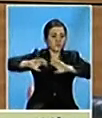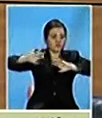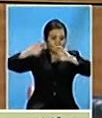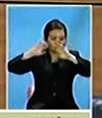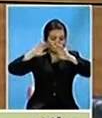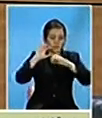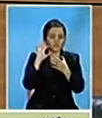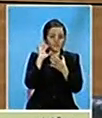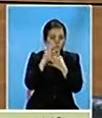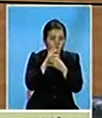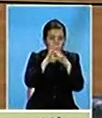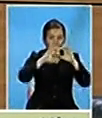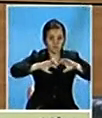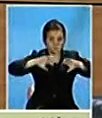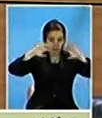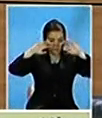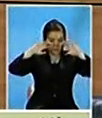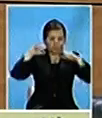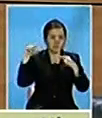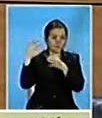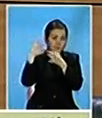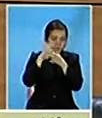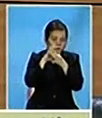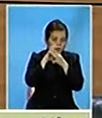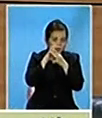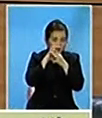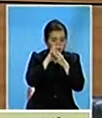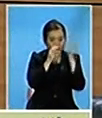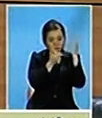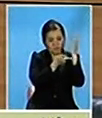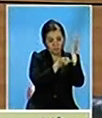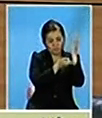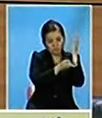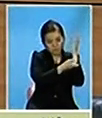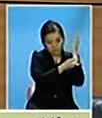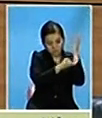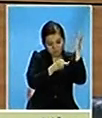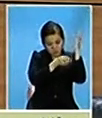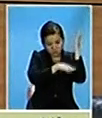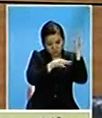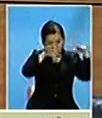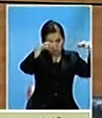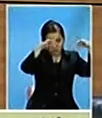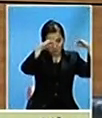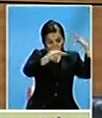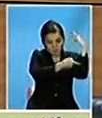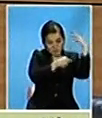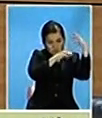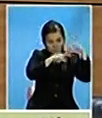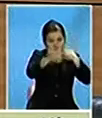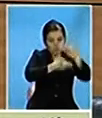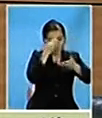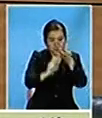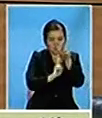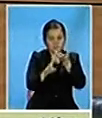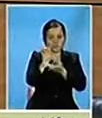ณีที่รัฐบาลได้พยุงราคายางโดยกำหนดให้ยางแผ่นดิบชั้น3กิโลละ100บาท